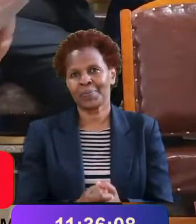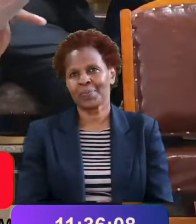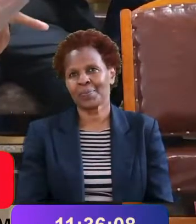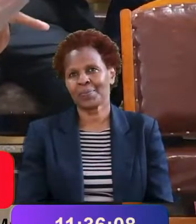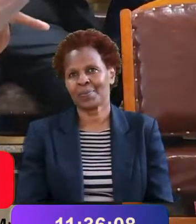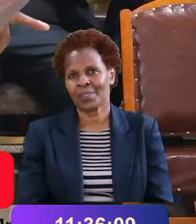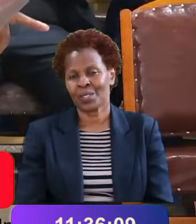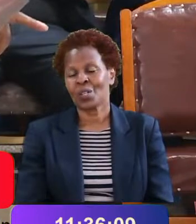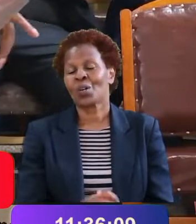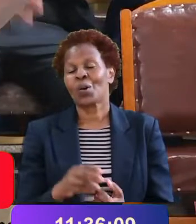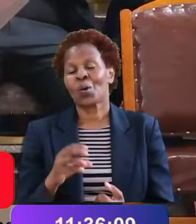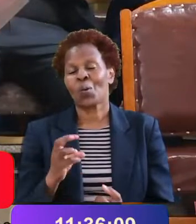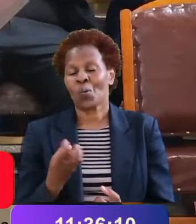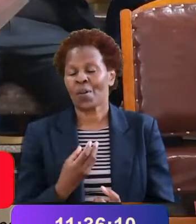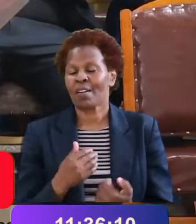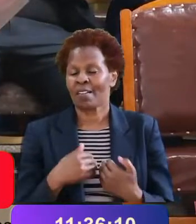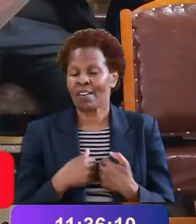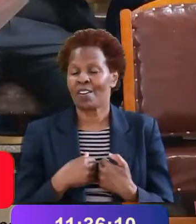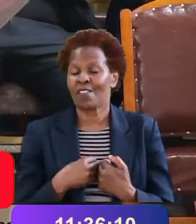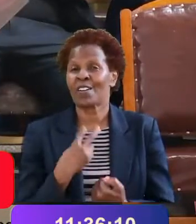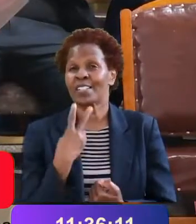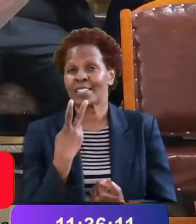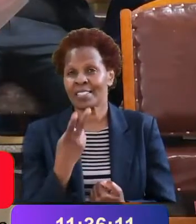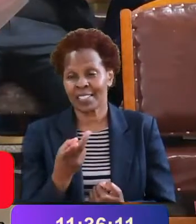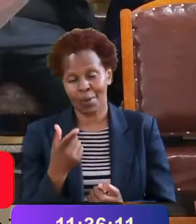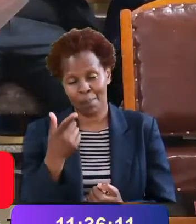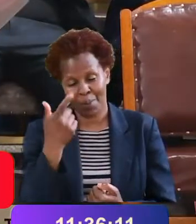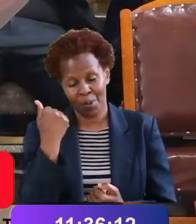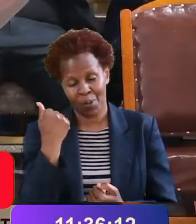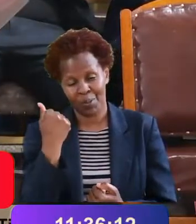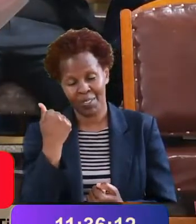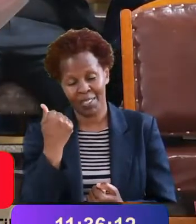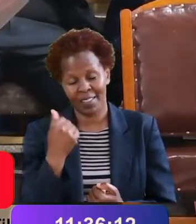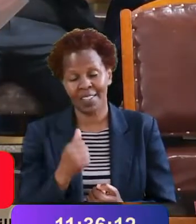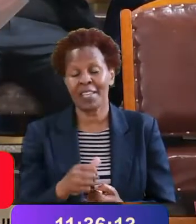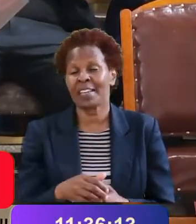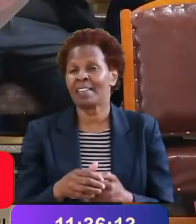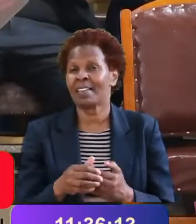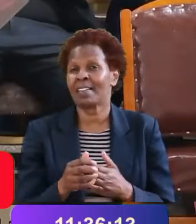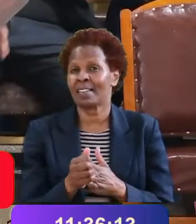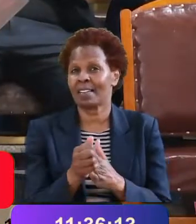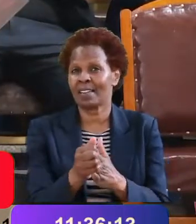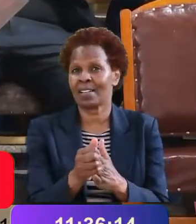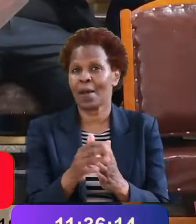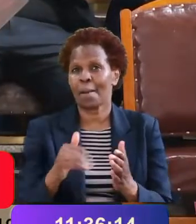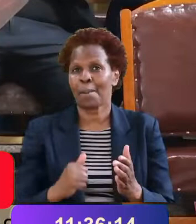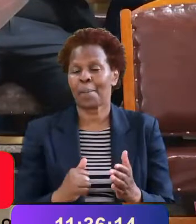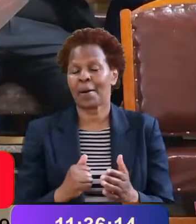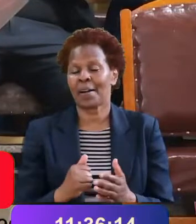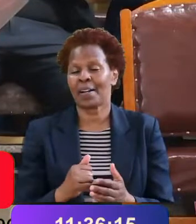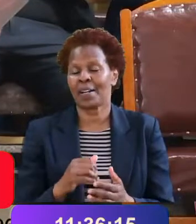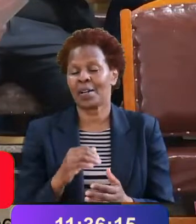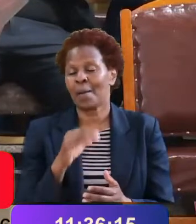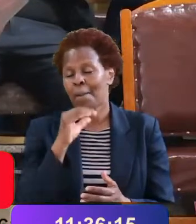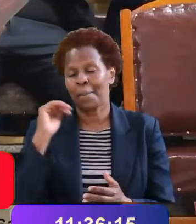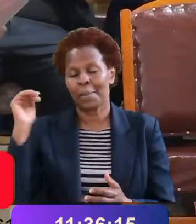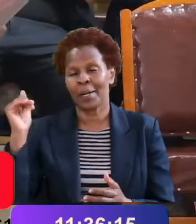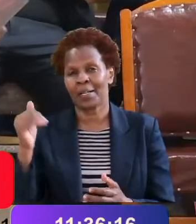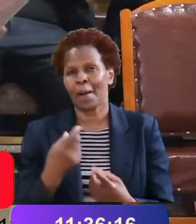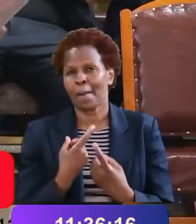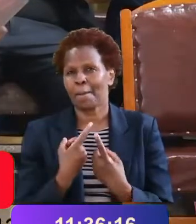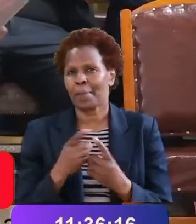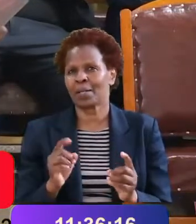Si tumewaona? Kwa sababu ni binadamu amewaongoza wakapotea. Roho Mtakatifu hakuna